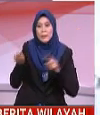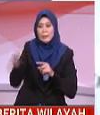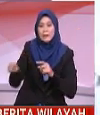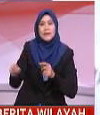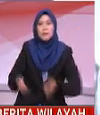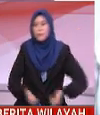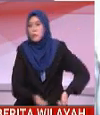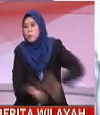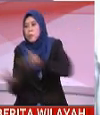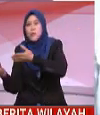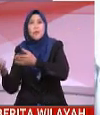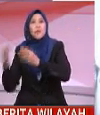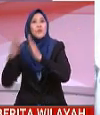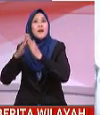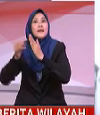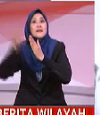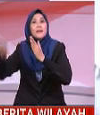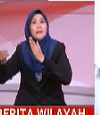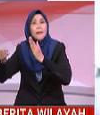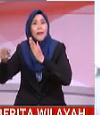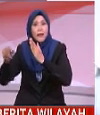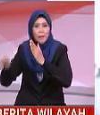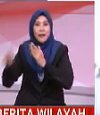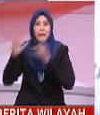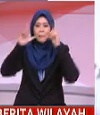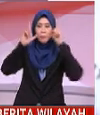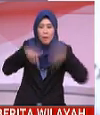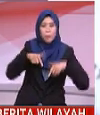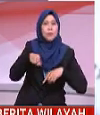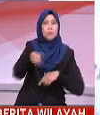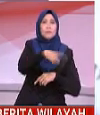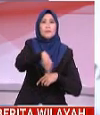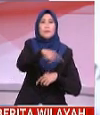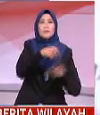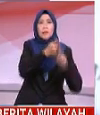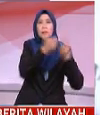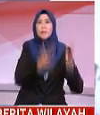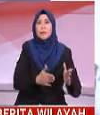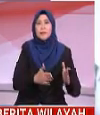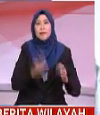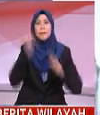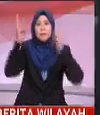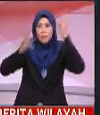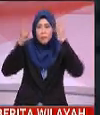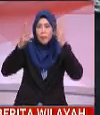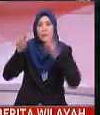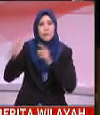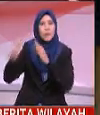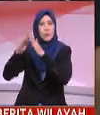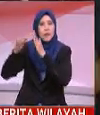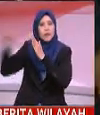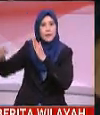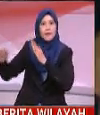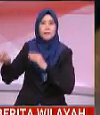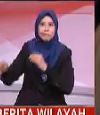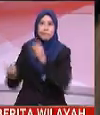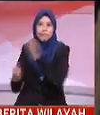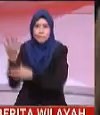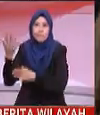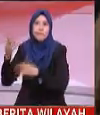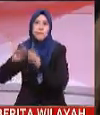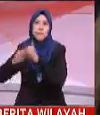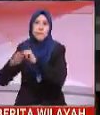memalukan yang terlibat dalam Alung tadi dan juga untuk menimbulkan kegusaran pada jiran.